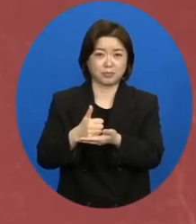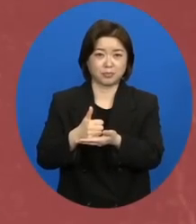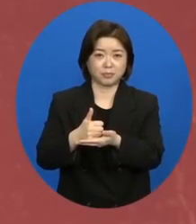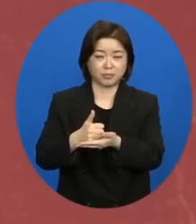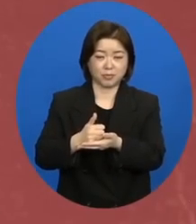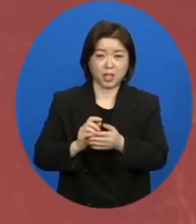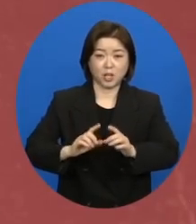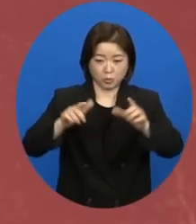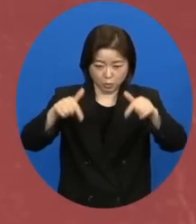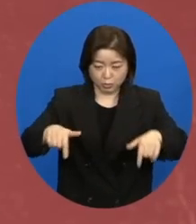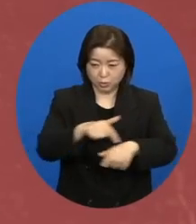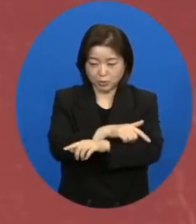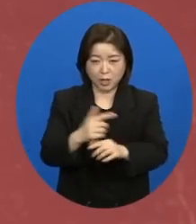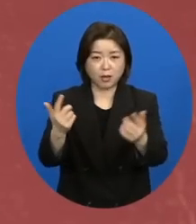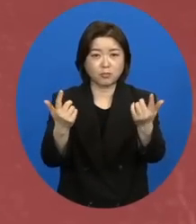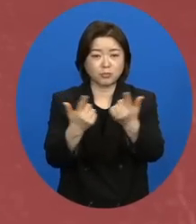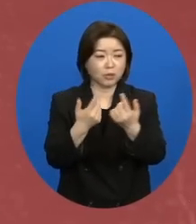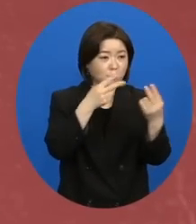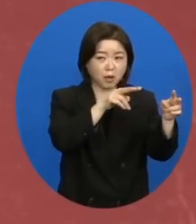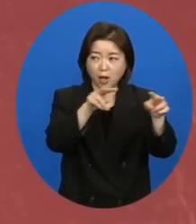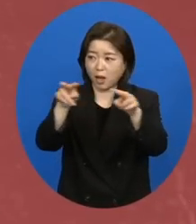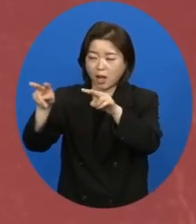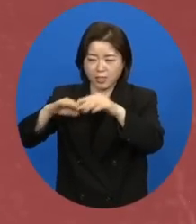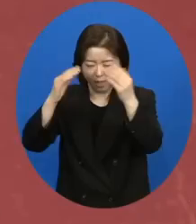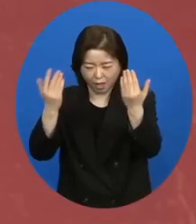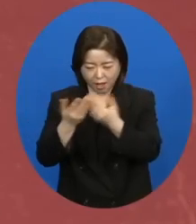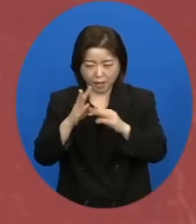동서남북 바라보는 땅을 주기도 하시고